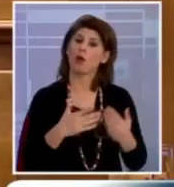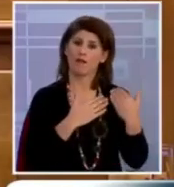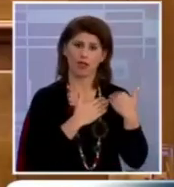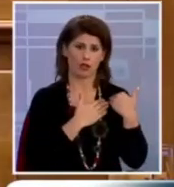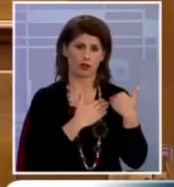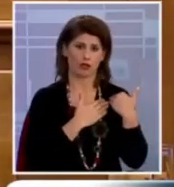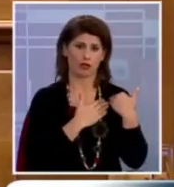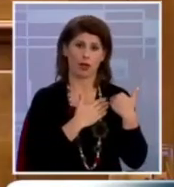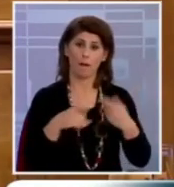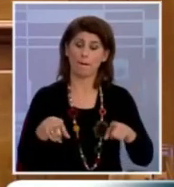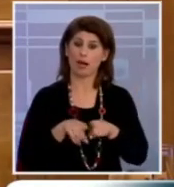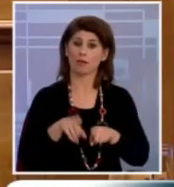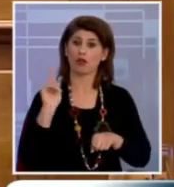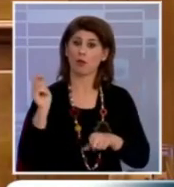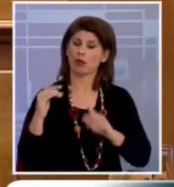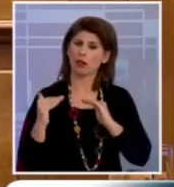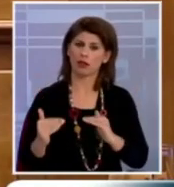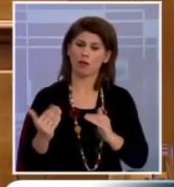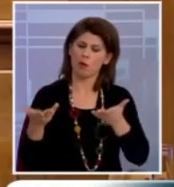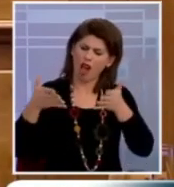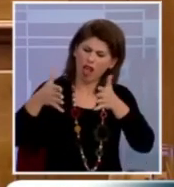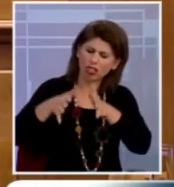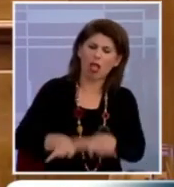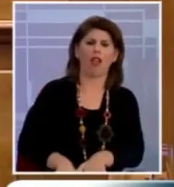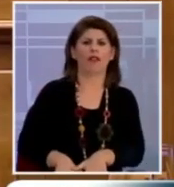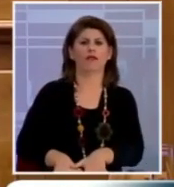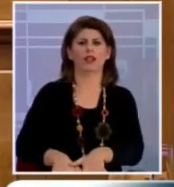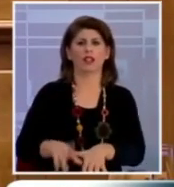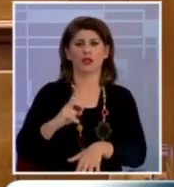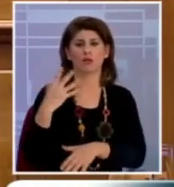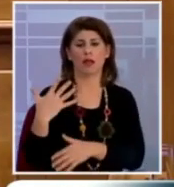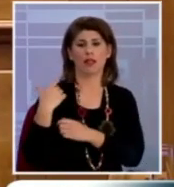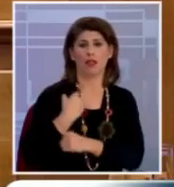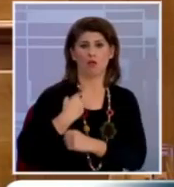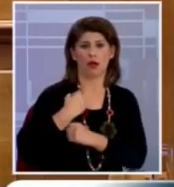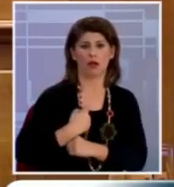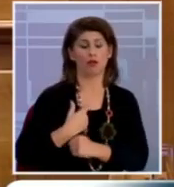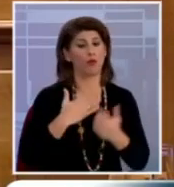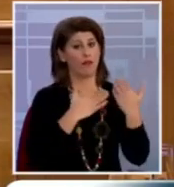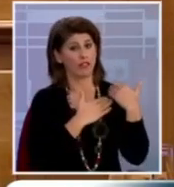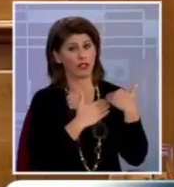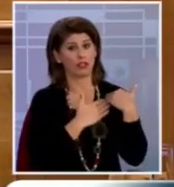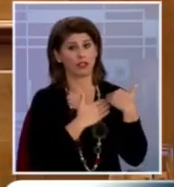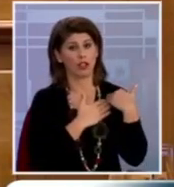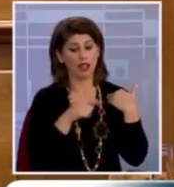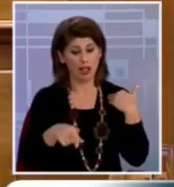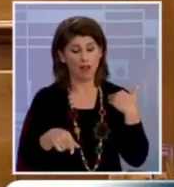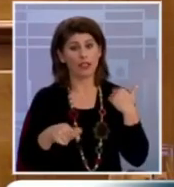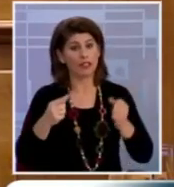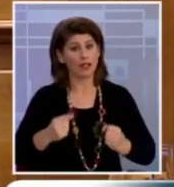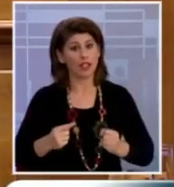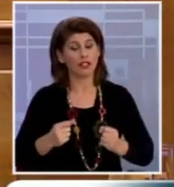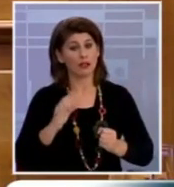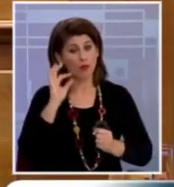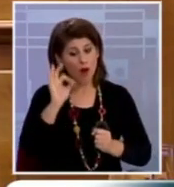ευθύνονται μαζί με το πολιτικό κατεστημένο που κατέρευσε στις 25 Ιανουαρίου, που ευθύνονται για το κατάντημα